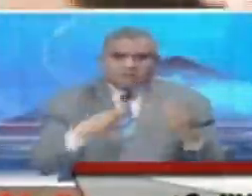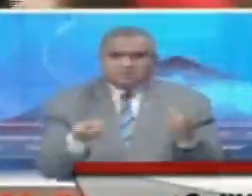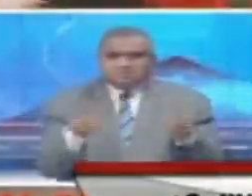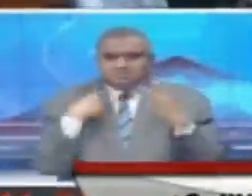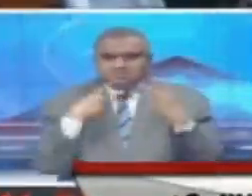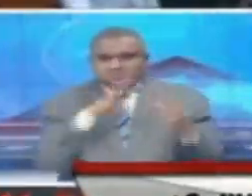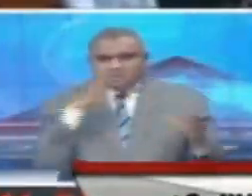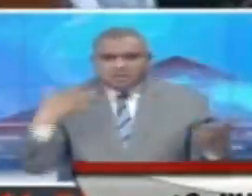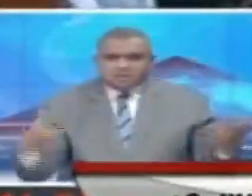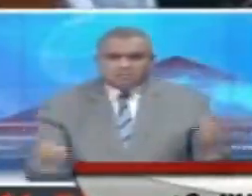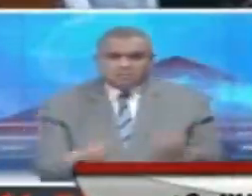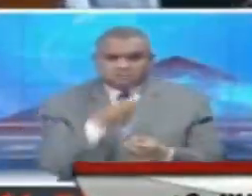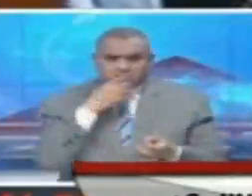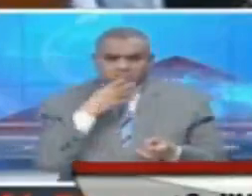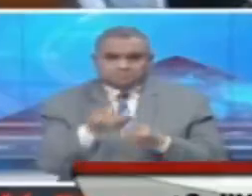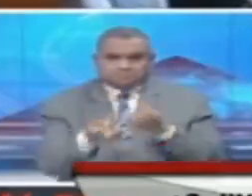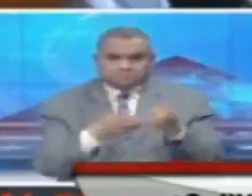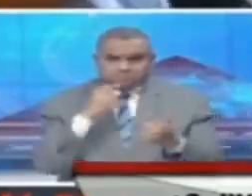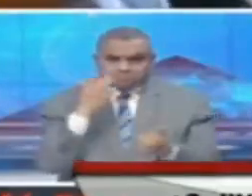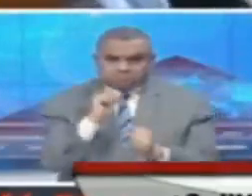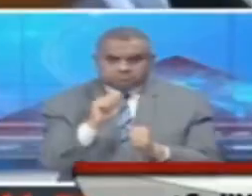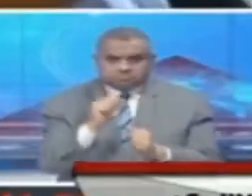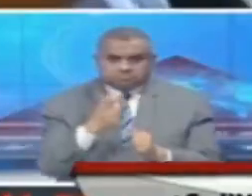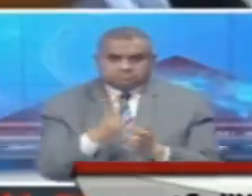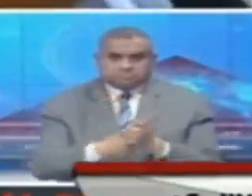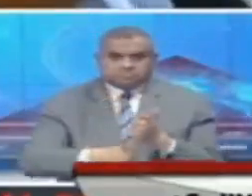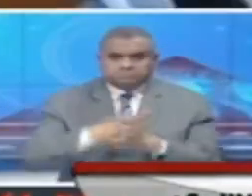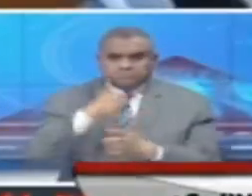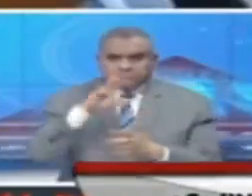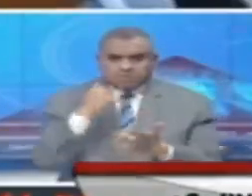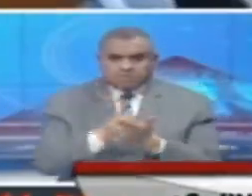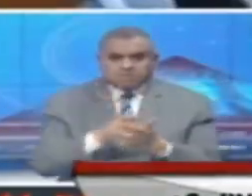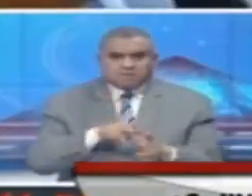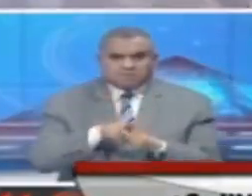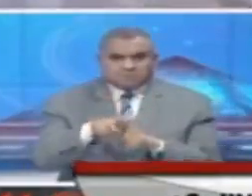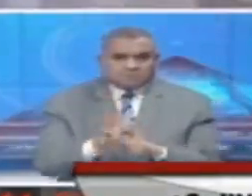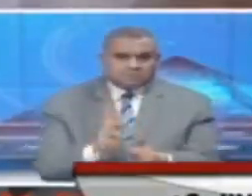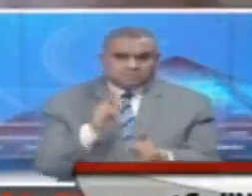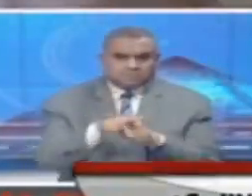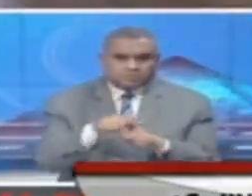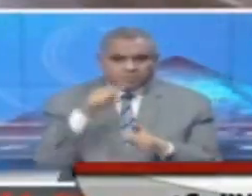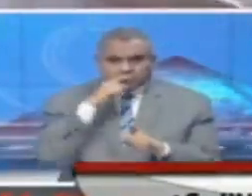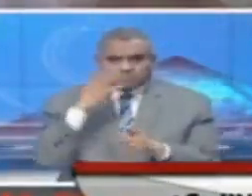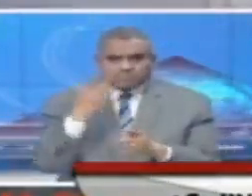وبهتانا، فالمصير إما سجن وسحل أو تحرش وصفعة.